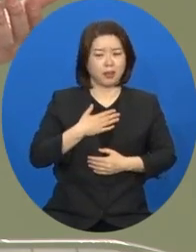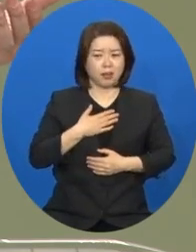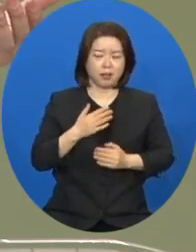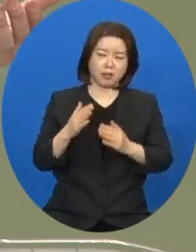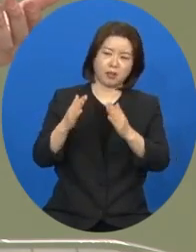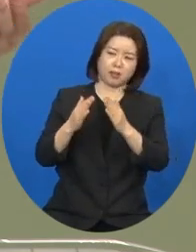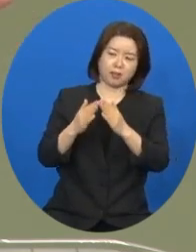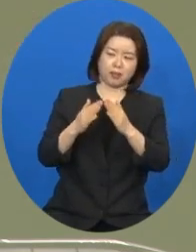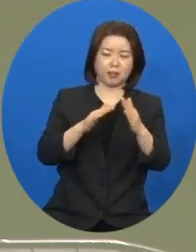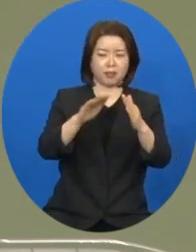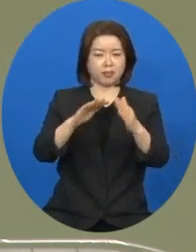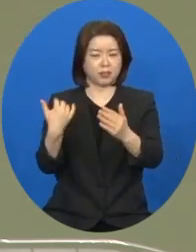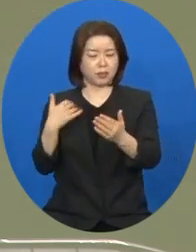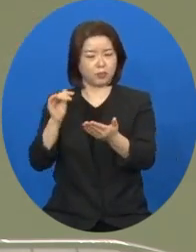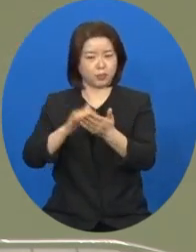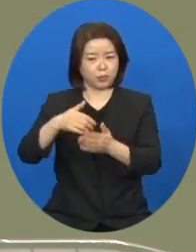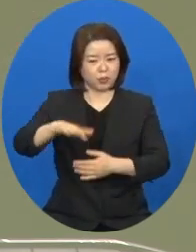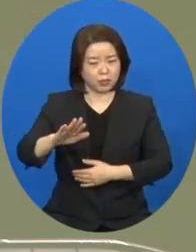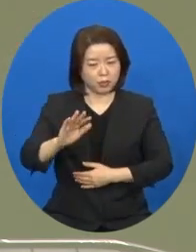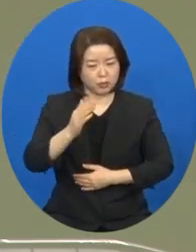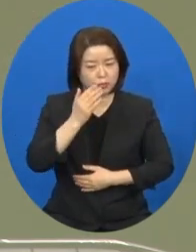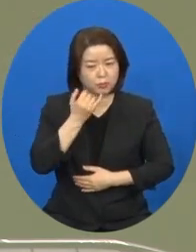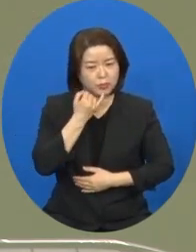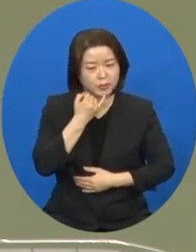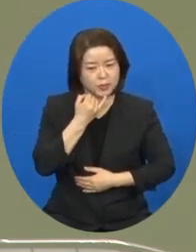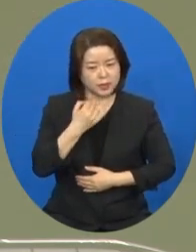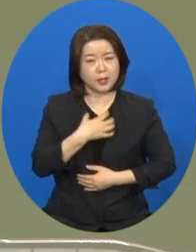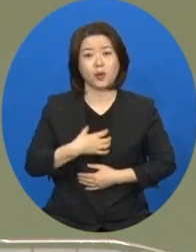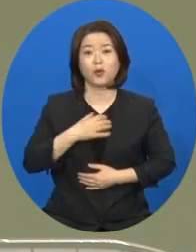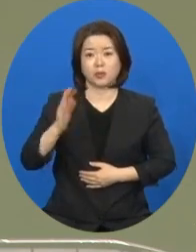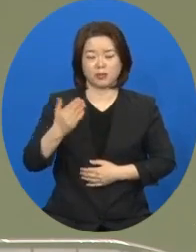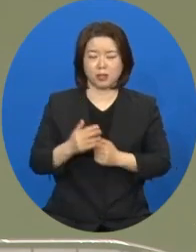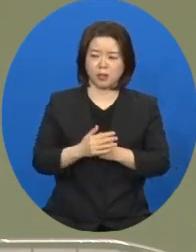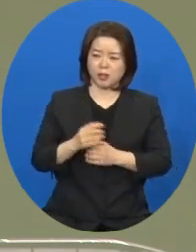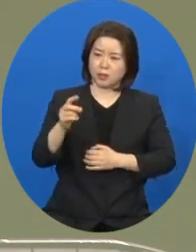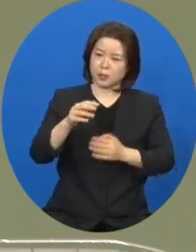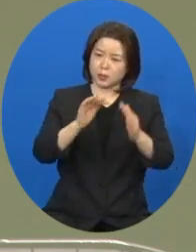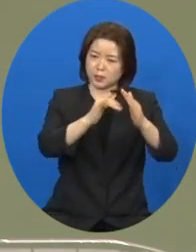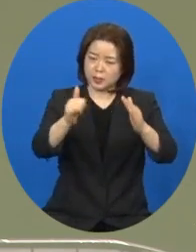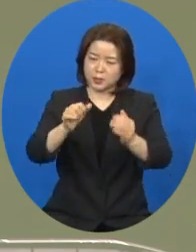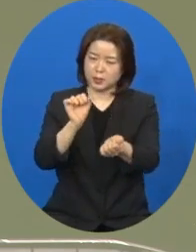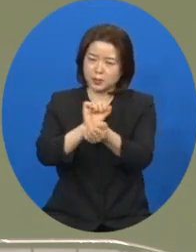되나? 이런 걱정이 될 수도 있죠. 이게 또 전염되는 거 아니야?